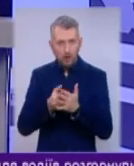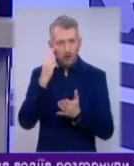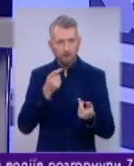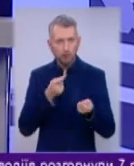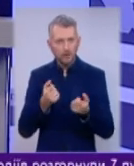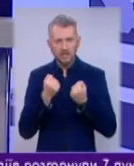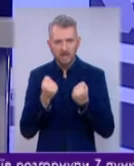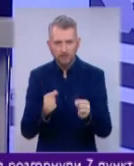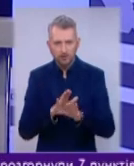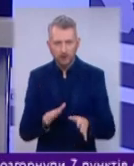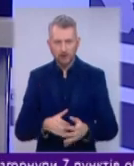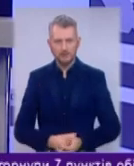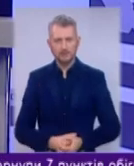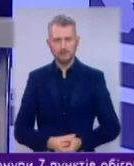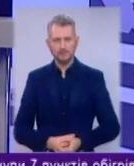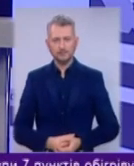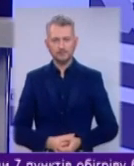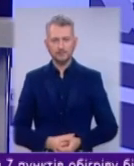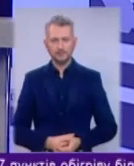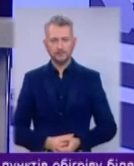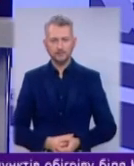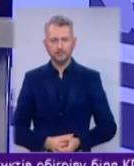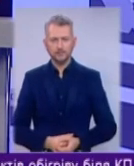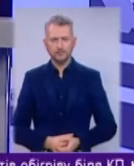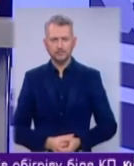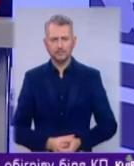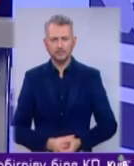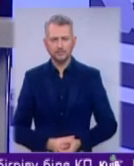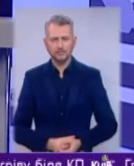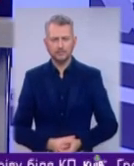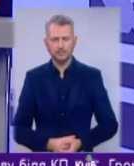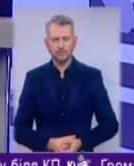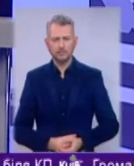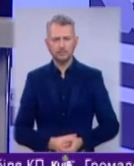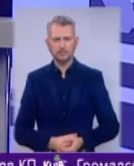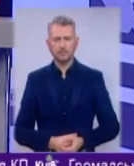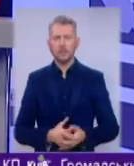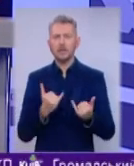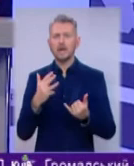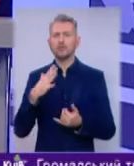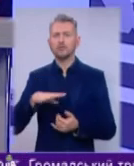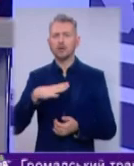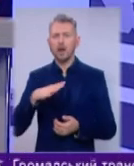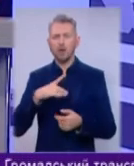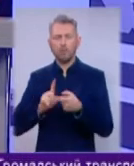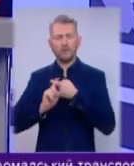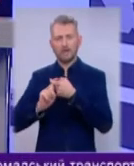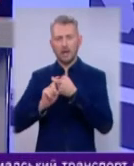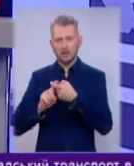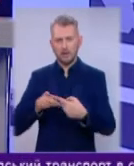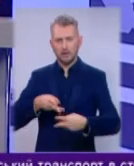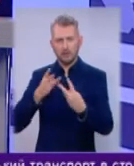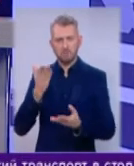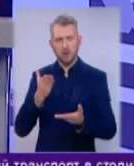виїжджати? зараз чекаємо з'єднання, бо, мабуть,